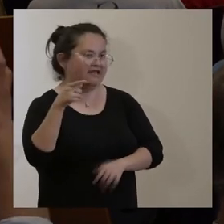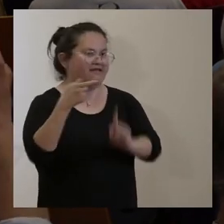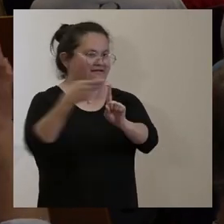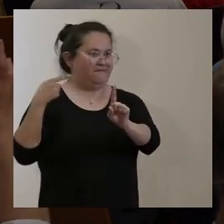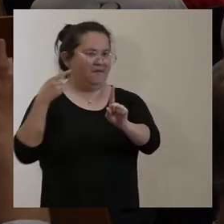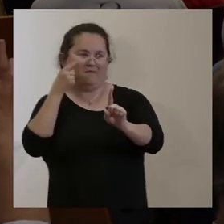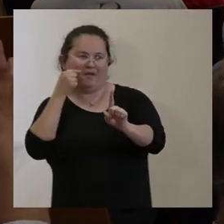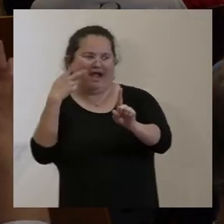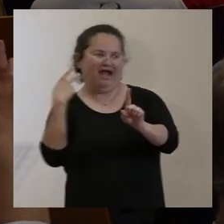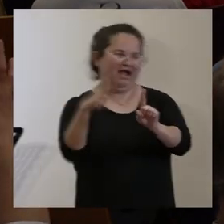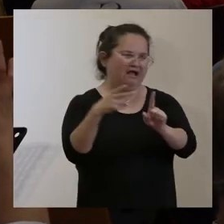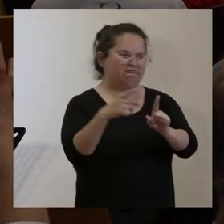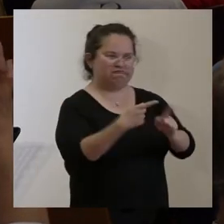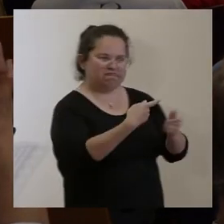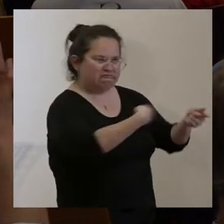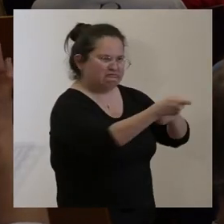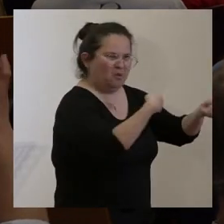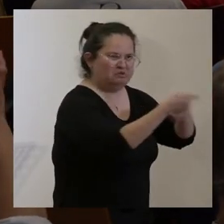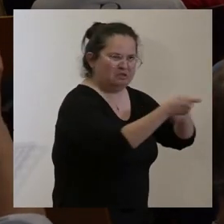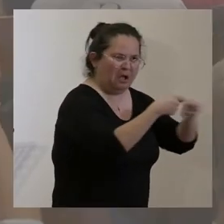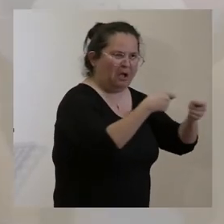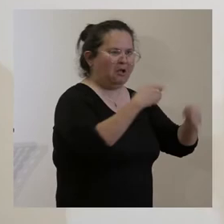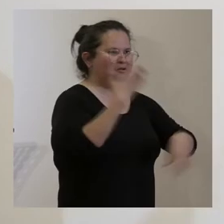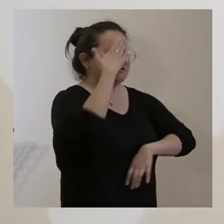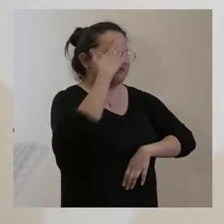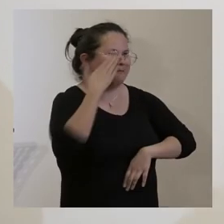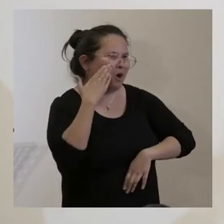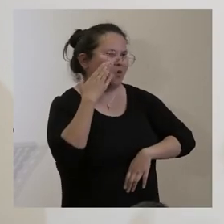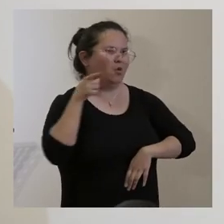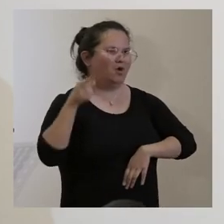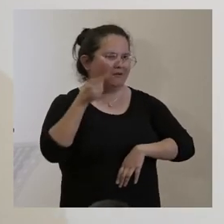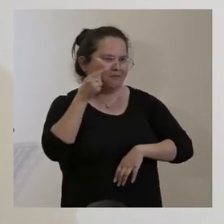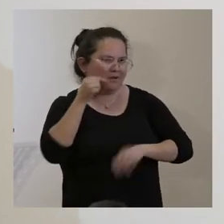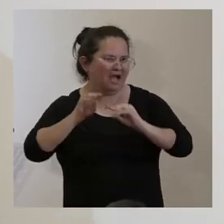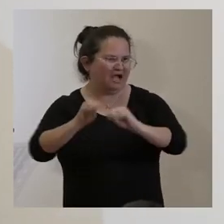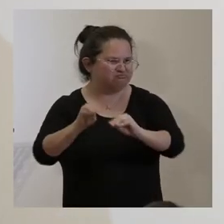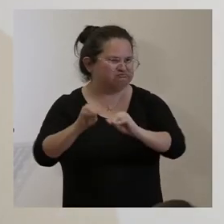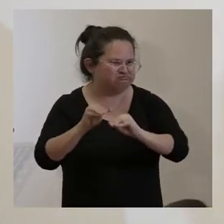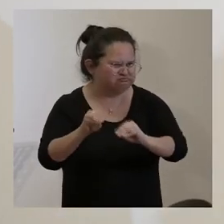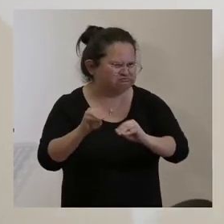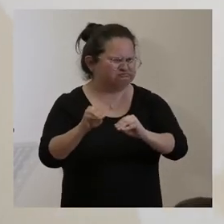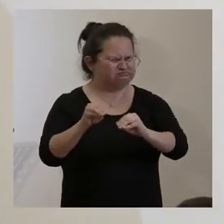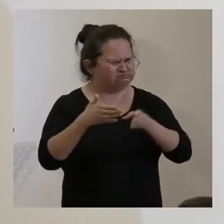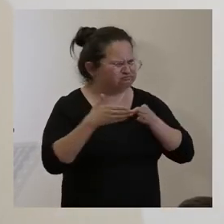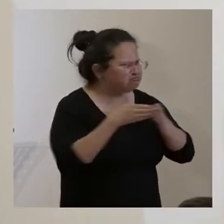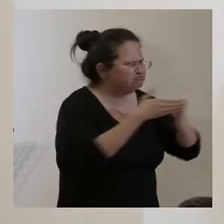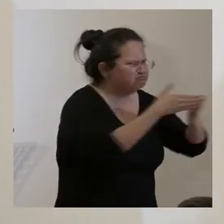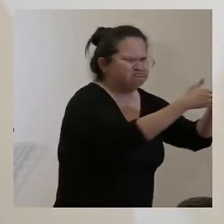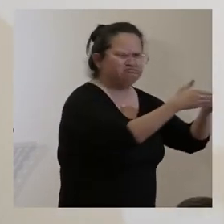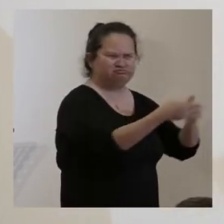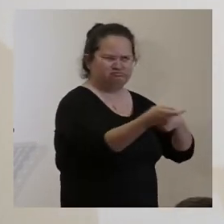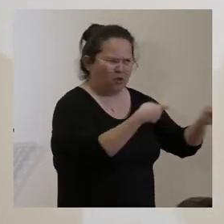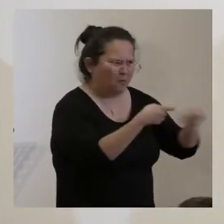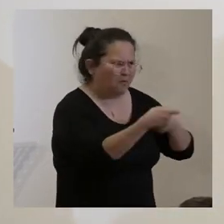son père au commerce maritime, y compris au commerce à la côte